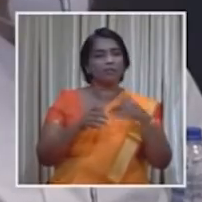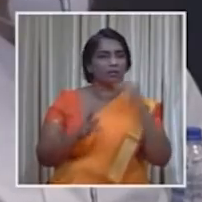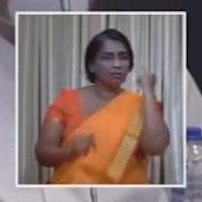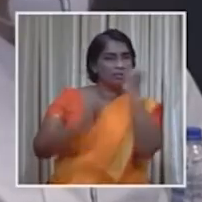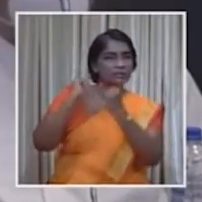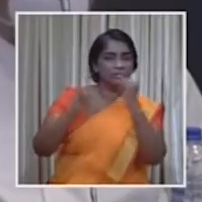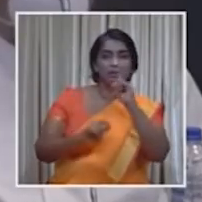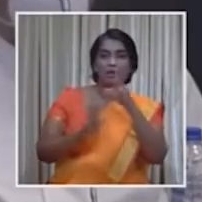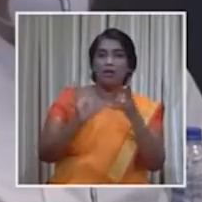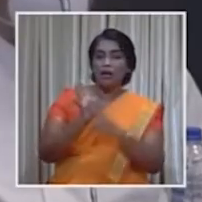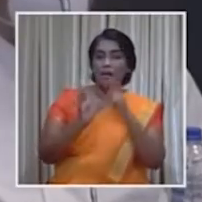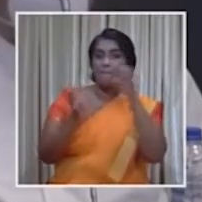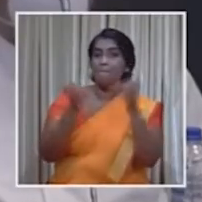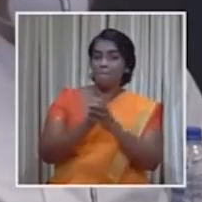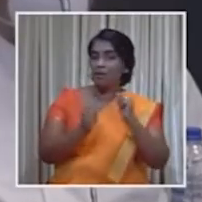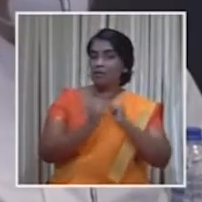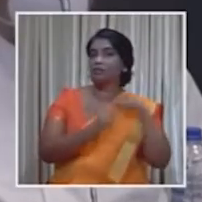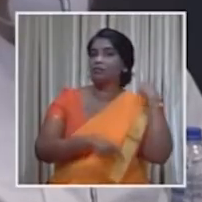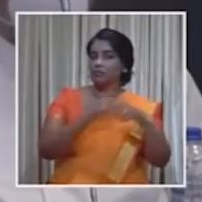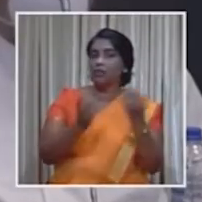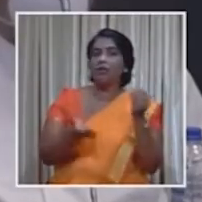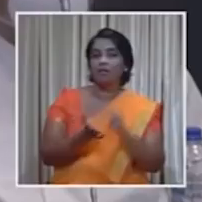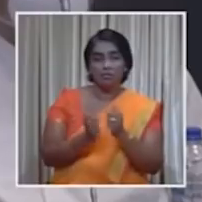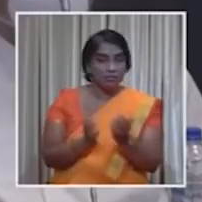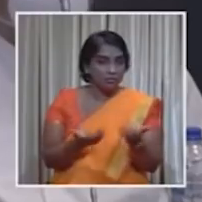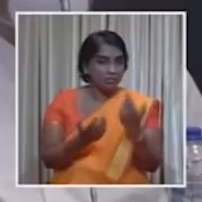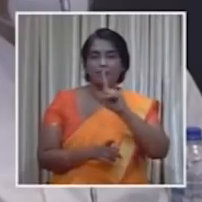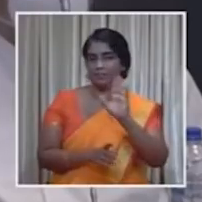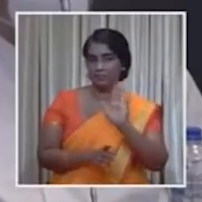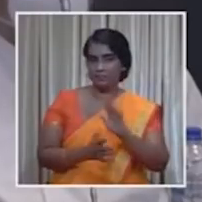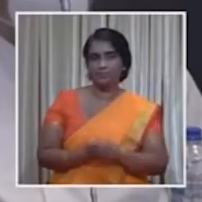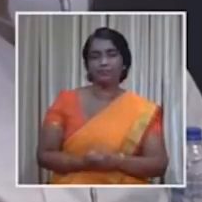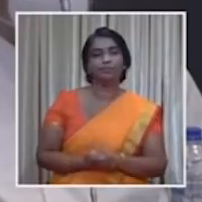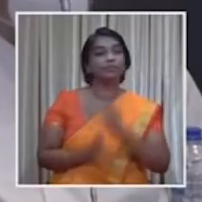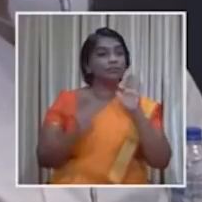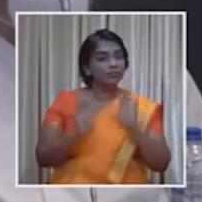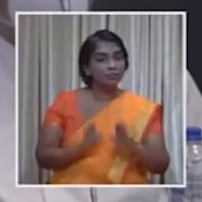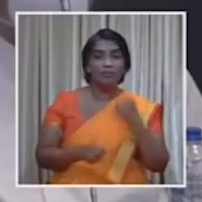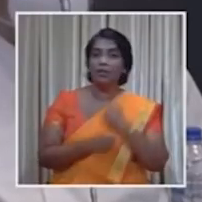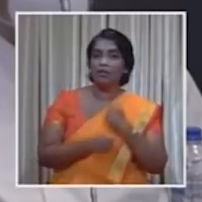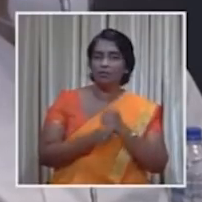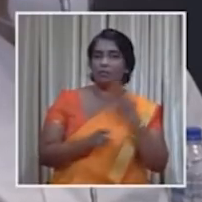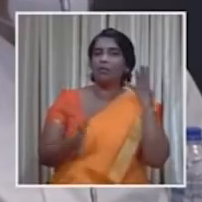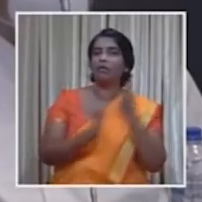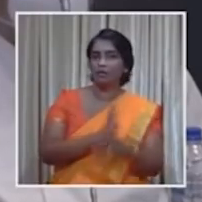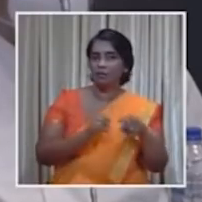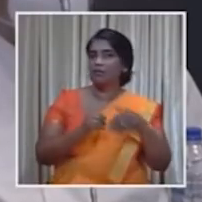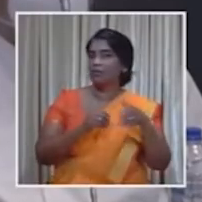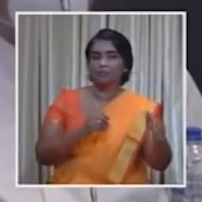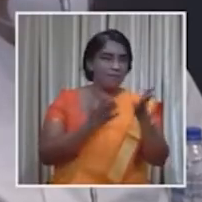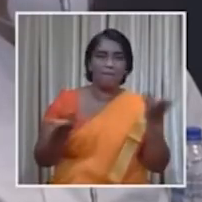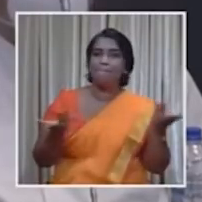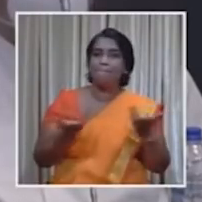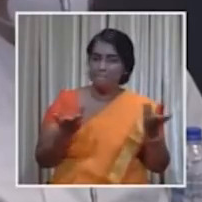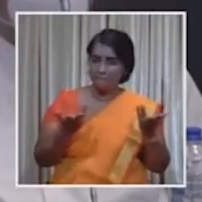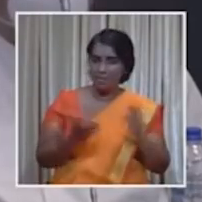ඉන්න ගමේ පක්ෂ යාන්ත්‍රණය ආයෙත් පණ ගහන්න හිතන්ද කියලා අපිට අහන්න සිද්ධ වෙනවා. නමුත් ආණ්ඩුවට වරදිනවා මේ පාර නම් ජනතාව රවට්ටන්න